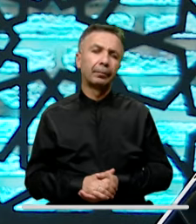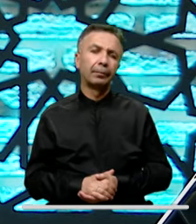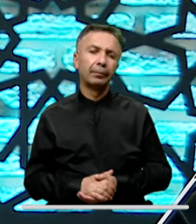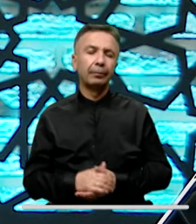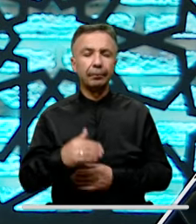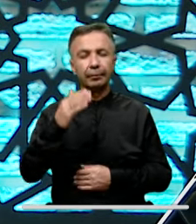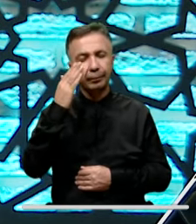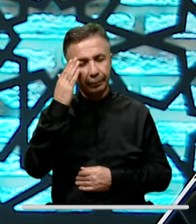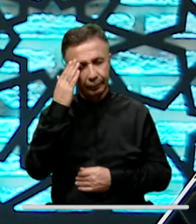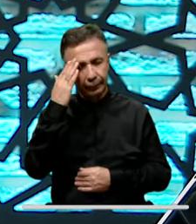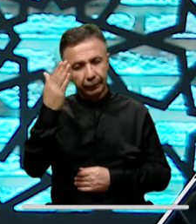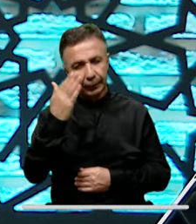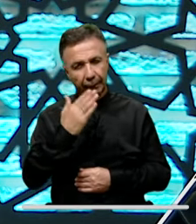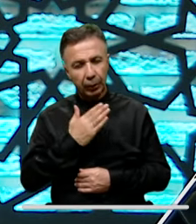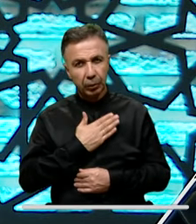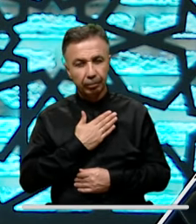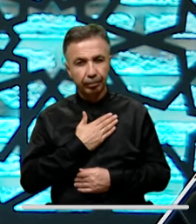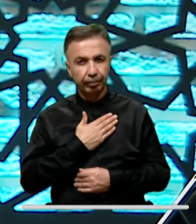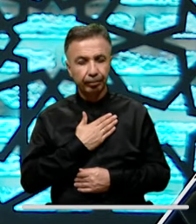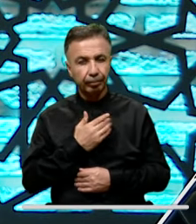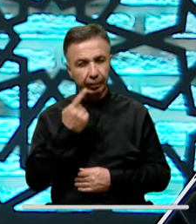Selamünaleyküm hocam. Hayırlı Aleyküm akşamlar. Selam. Hayırlı akşamlar.